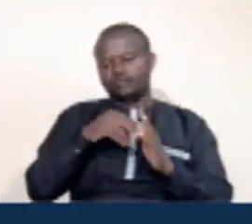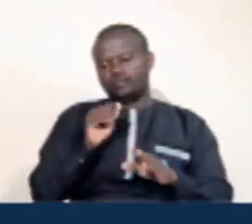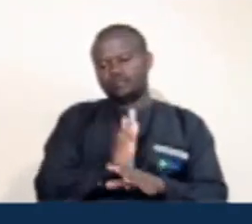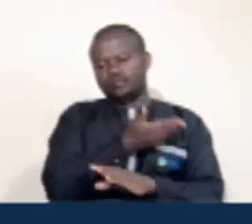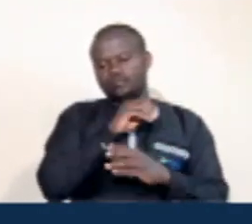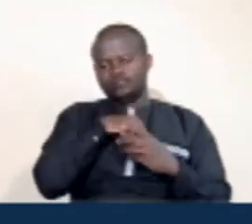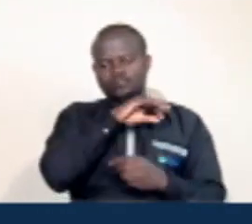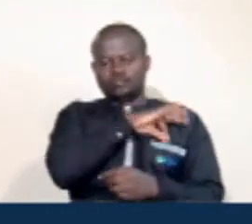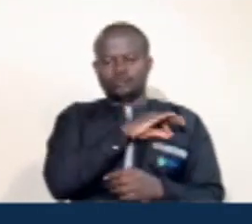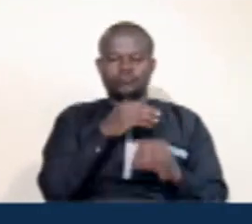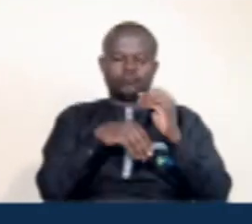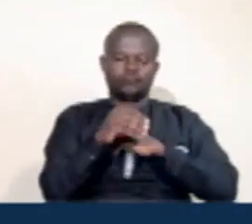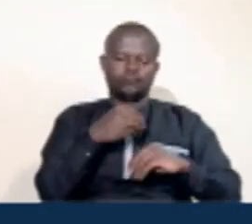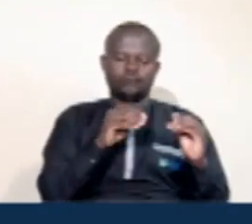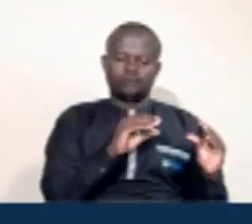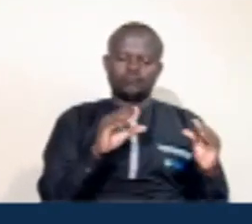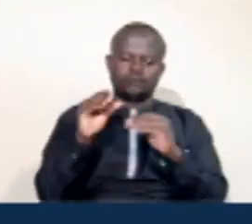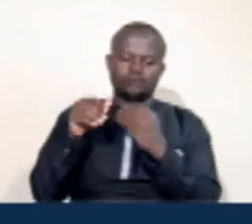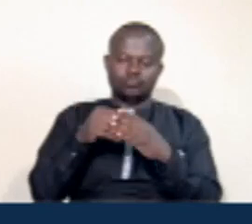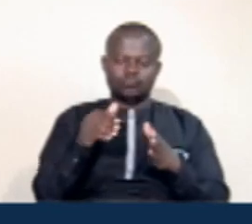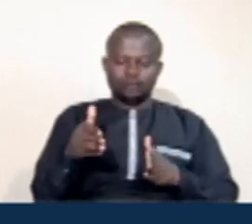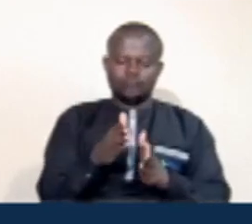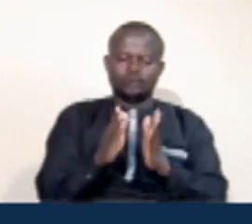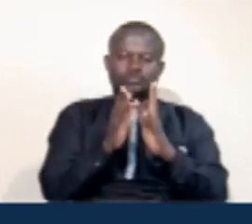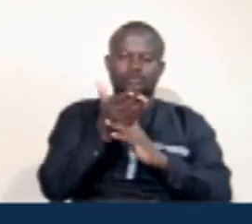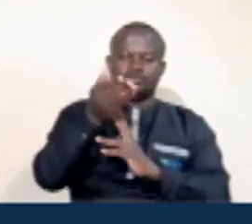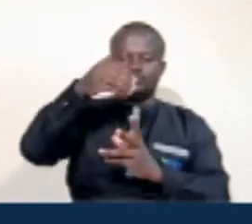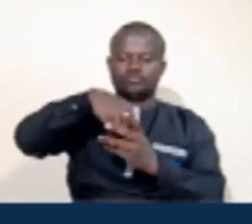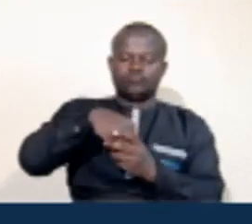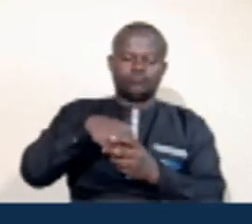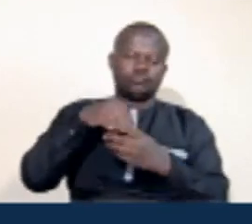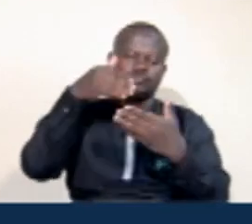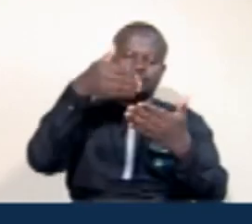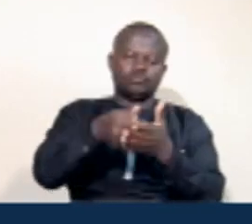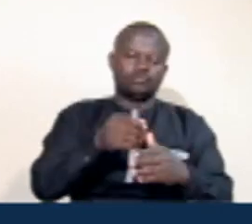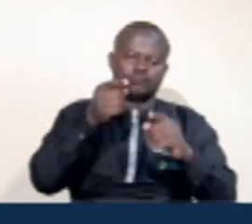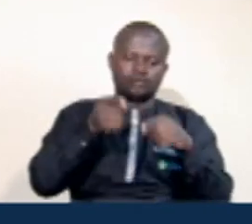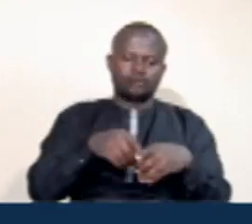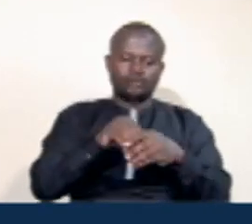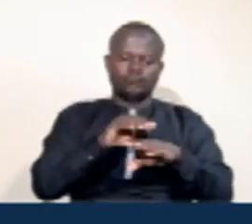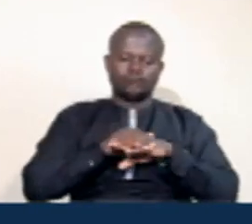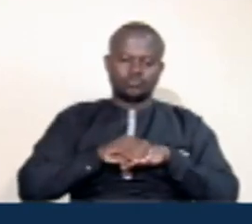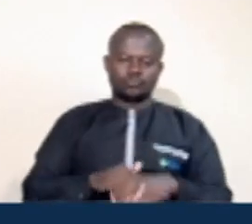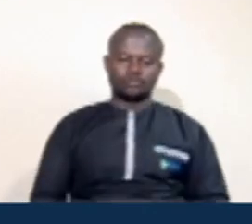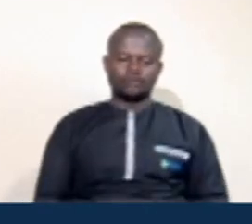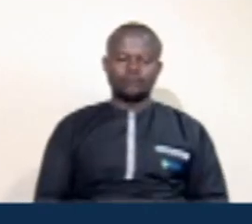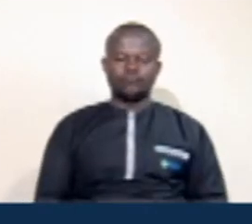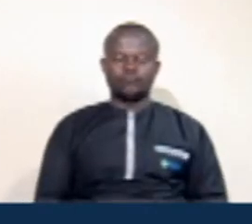kubivanamo inyungu bacuruza abo bimukira mu nzira banyuragamo kurinda bageze mu Bwongereza.